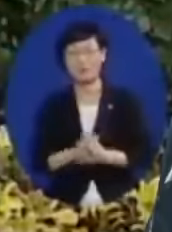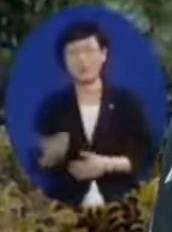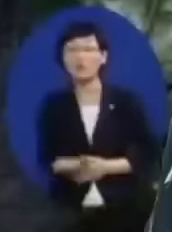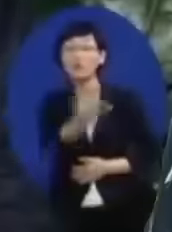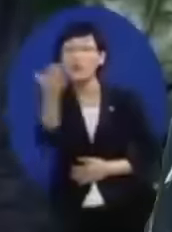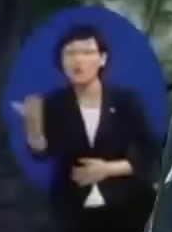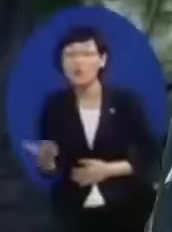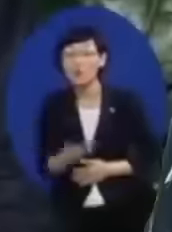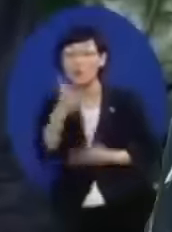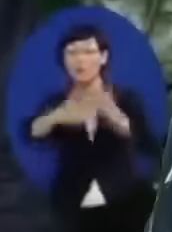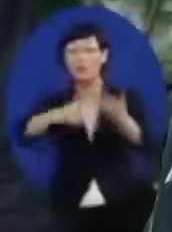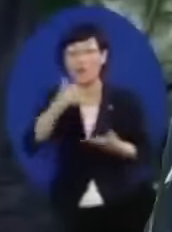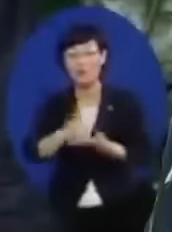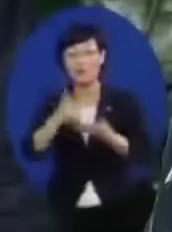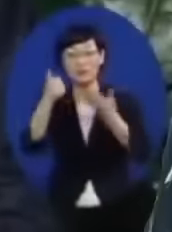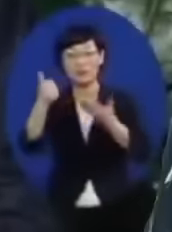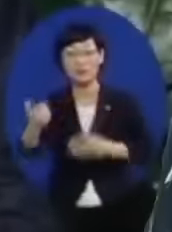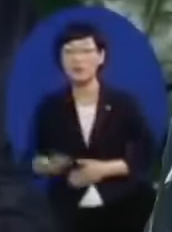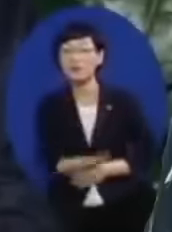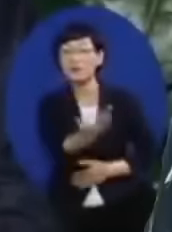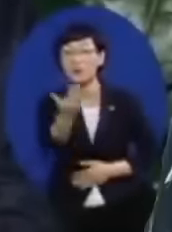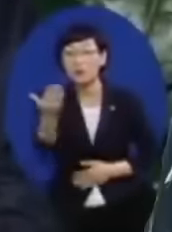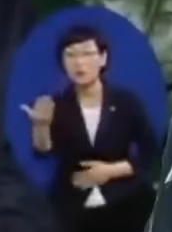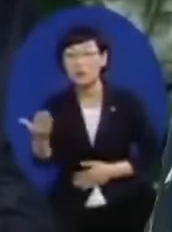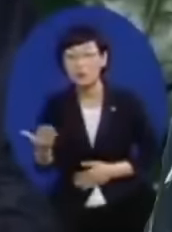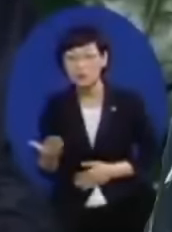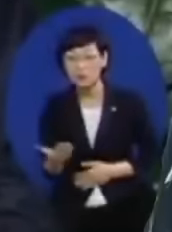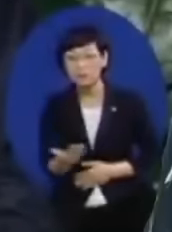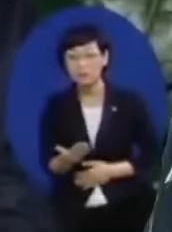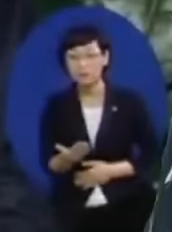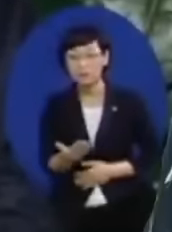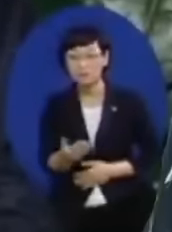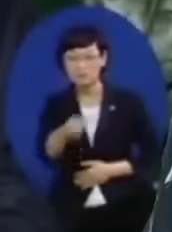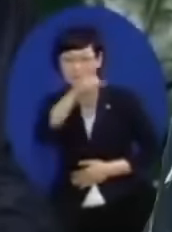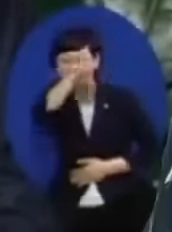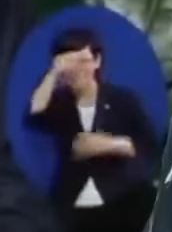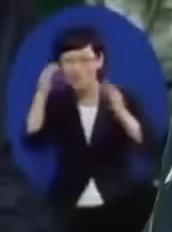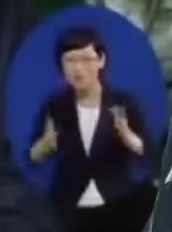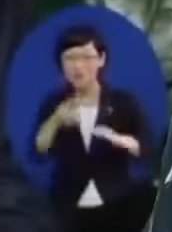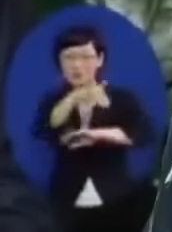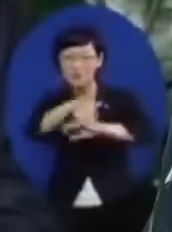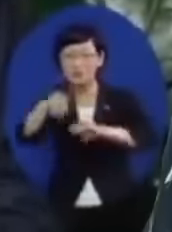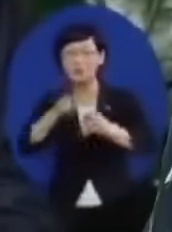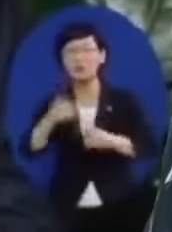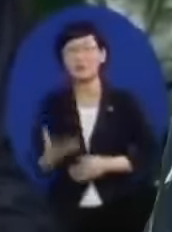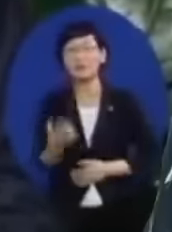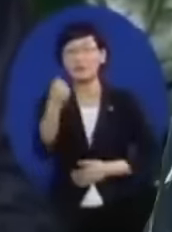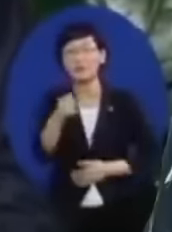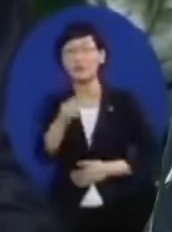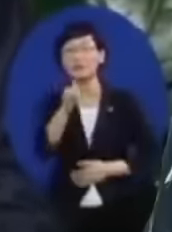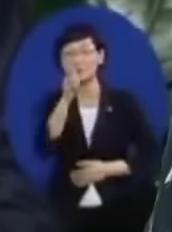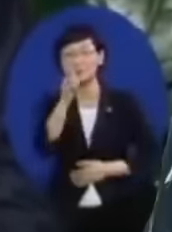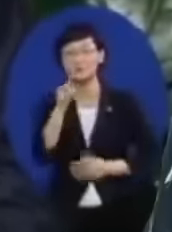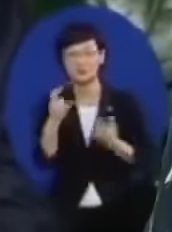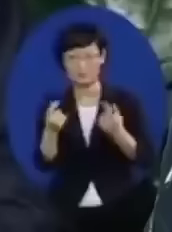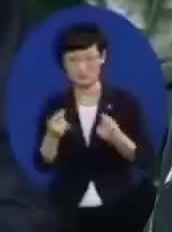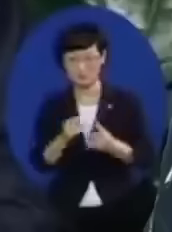여러분, 야훼께서 여러분의 생애에 대한 계획을 가지고 계십니다.